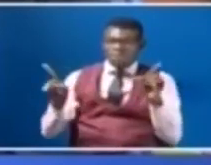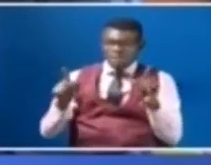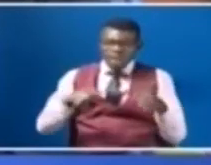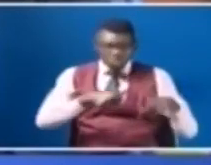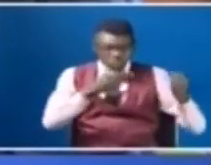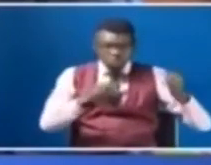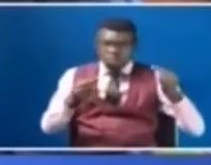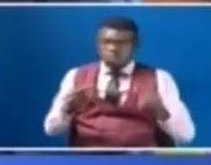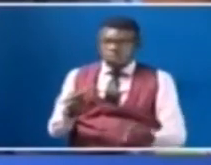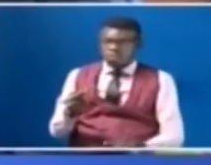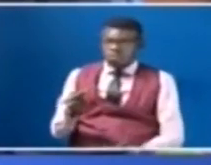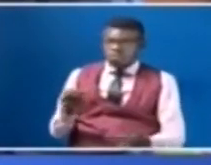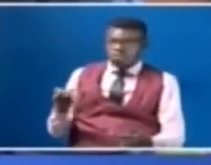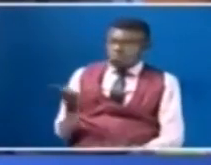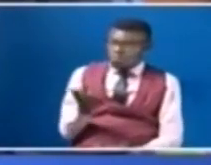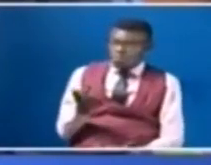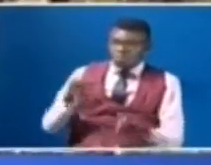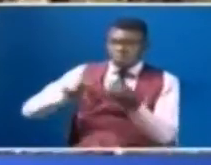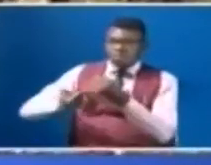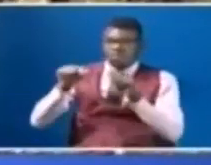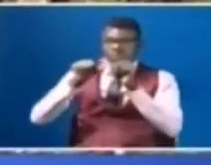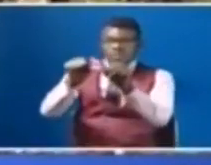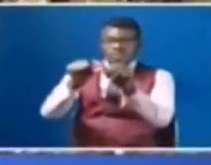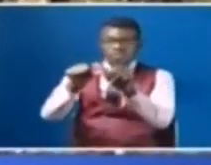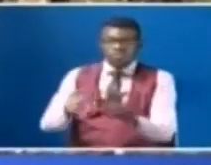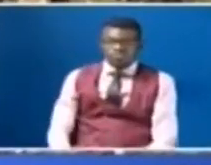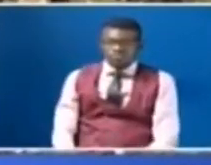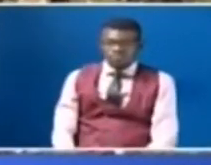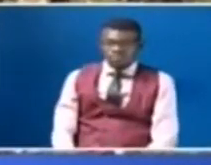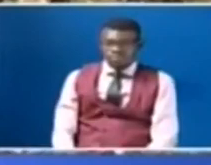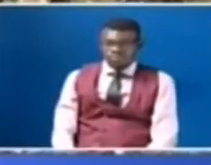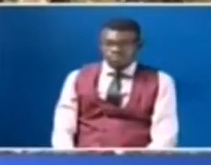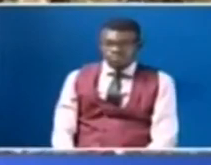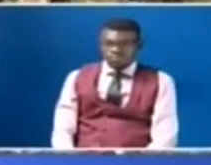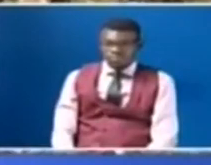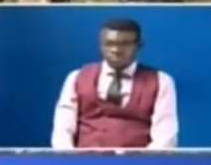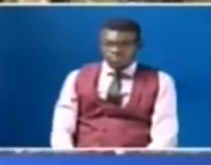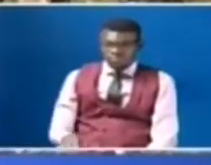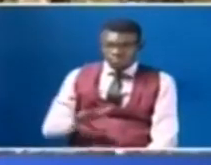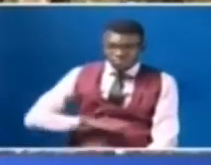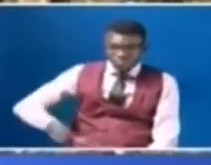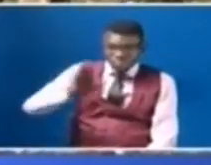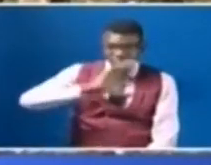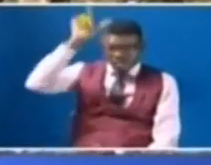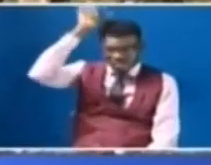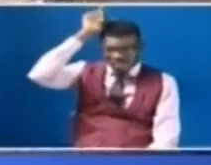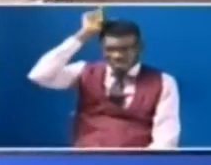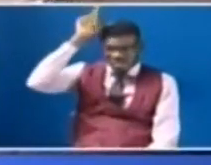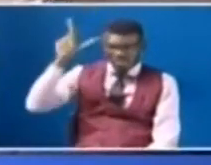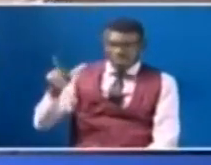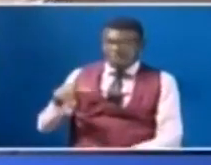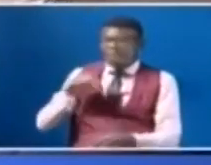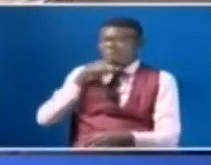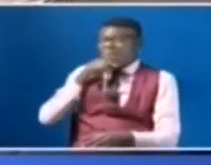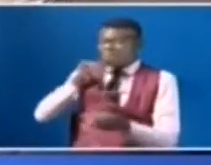Chengoli na mkeo Fidelis Kundu umeendelea kushamiri. Nilikuwa nimesema hasira kijijini dhidi ya Chengoli zimechangiwa na madai yake